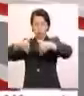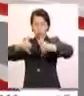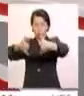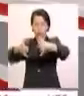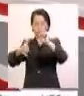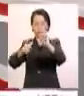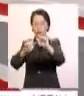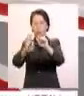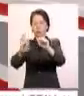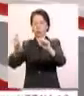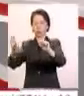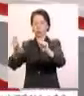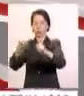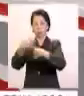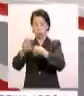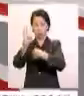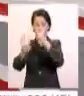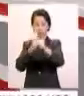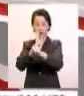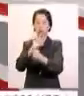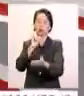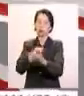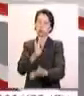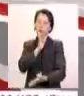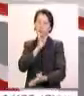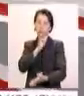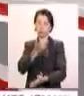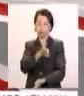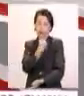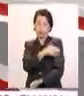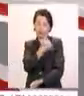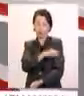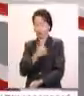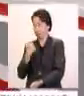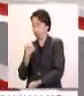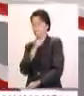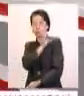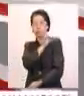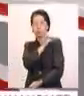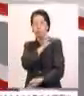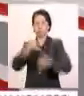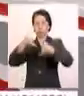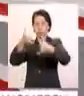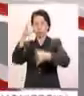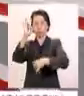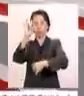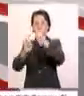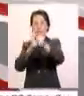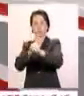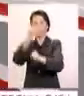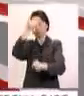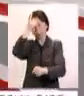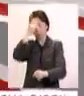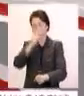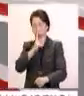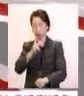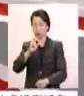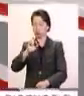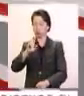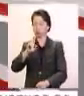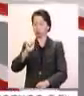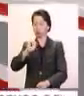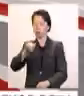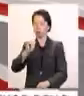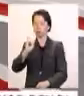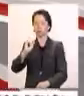AFF Suzuki selepas 4 tahun. Itu pandangan peribadi bekas jurulatih yang menjulang piala tersebut 8 tahun lalu, Datuk K. Rajagopal.